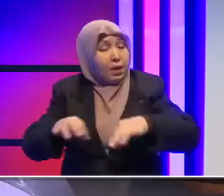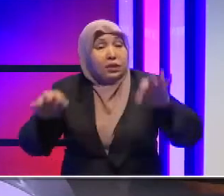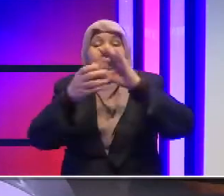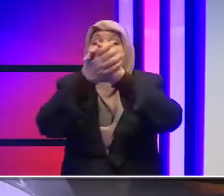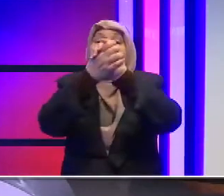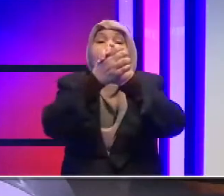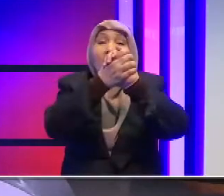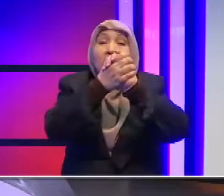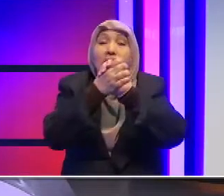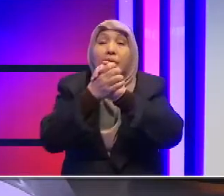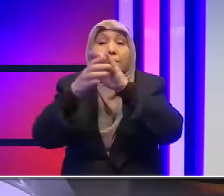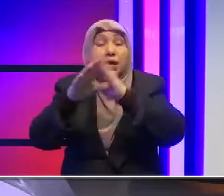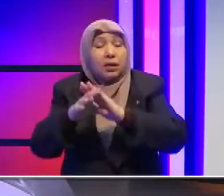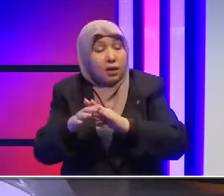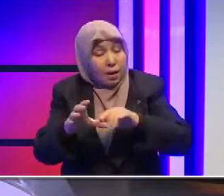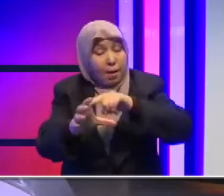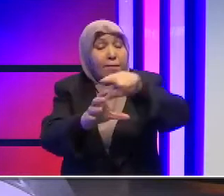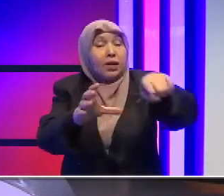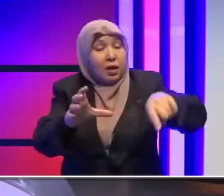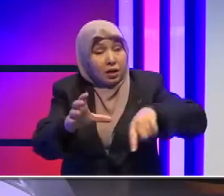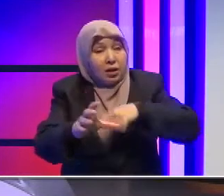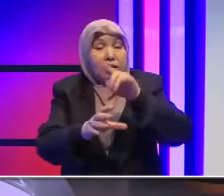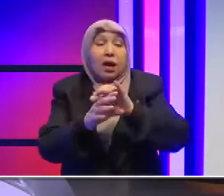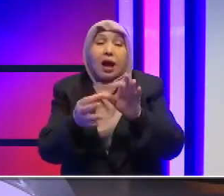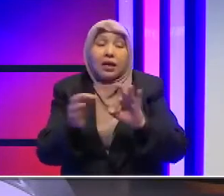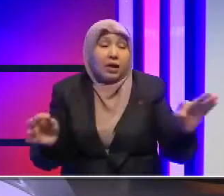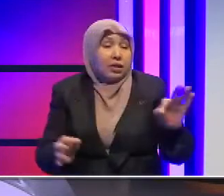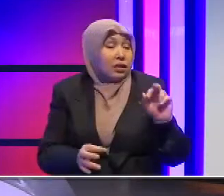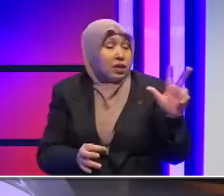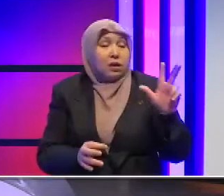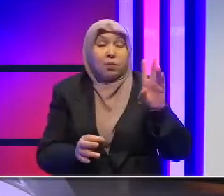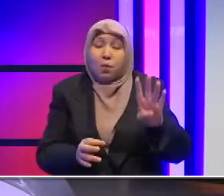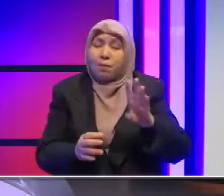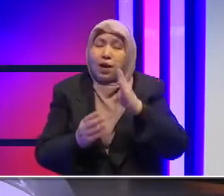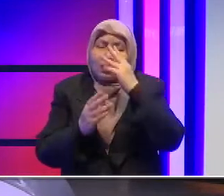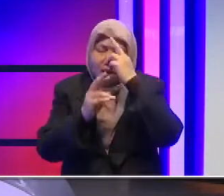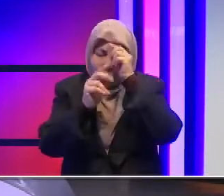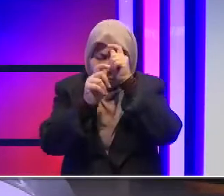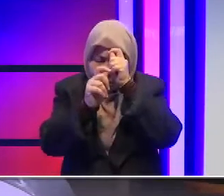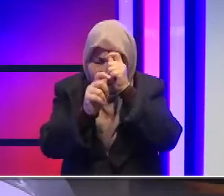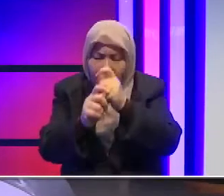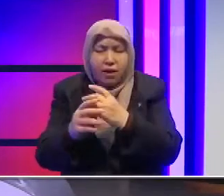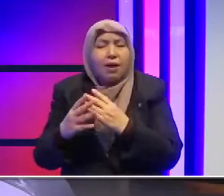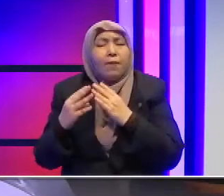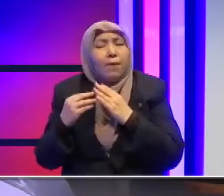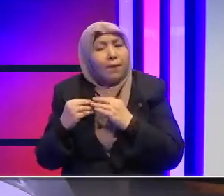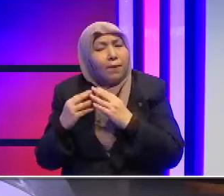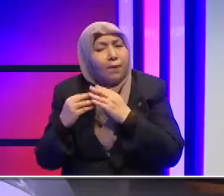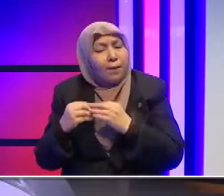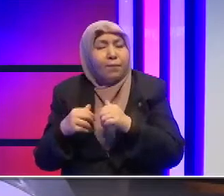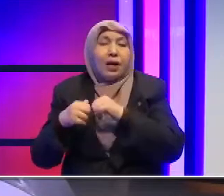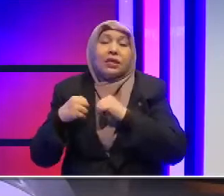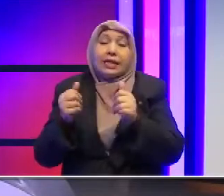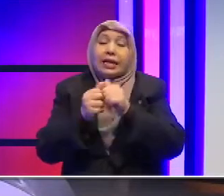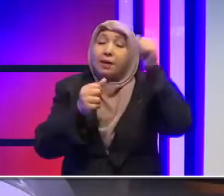tahniah kepada mereka yang muhbitin pada ayat yang ke-34. Mereka yang tunduk, patuh, lembut hatinya dengan